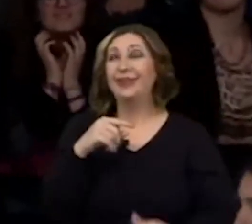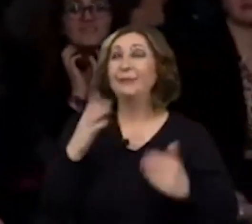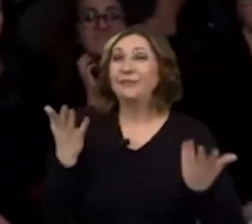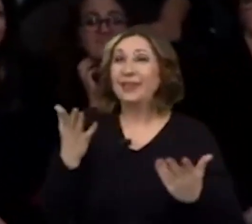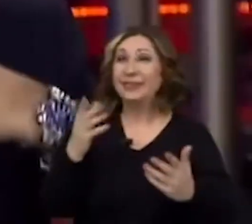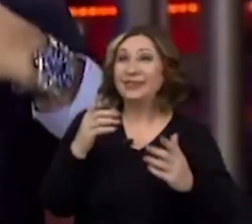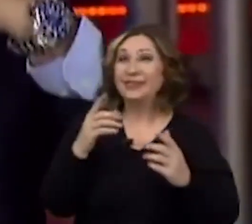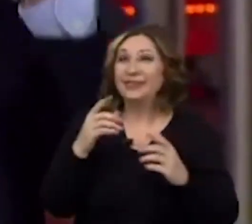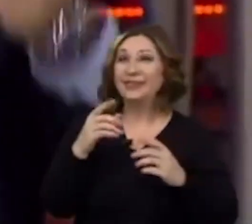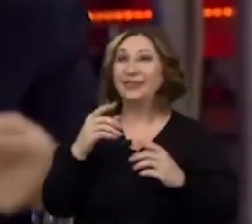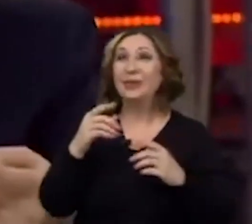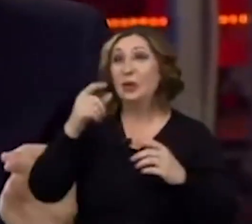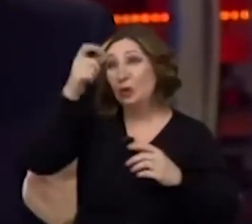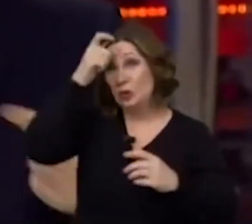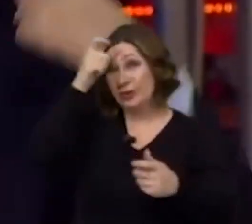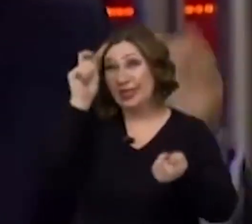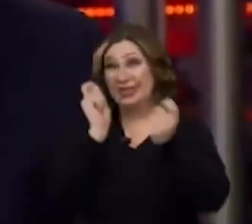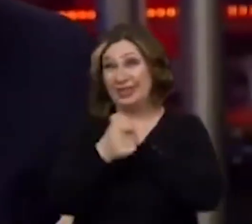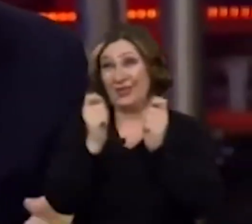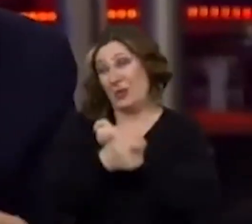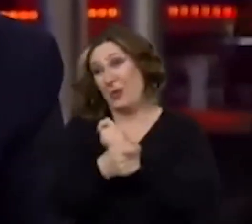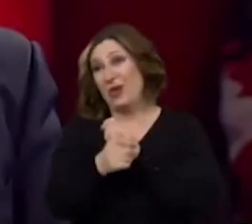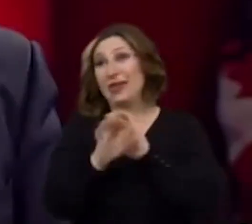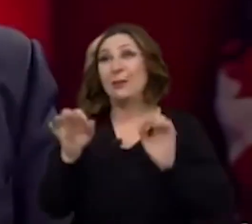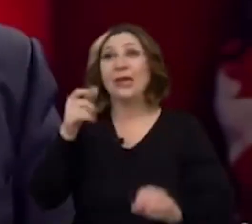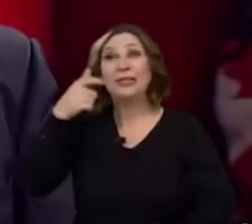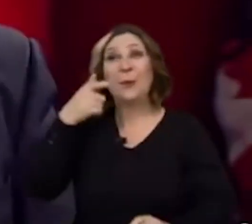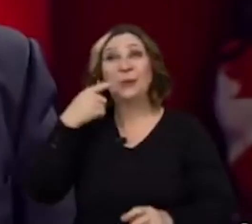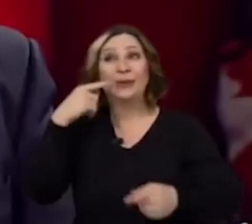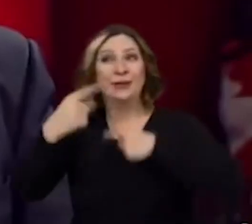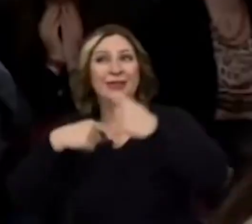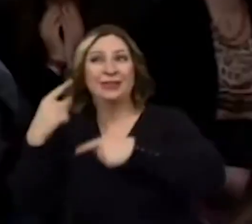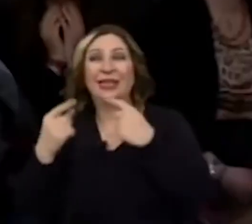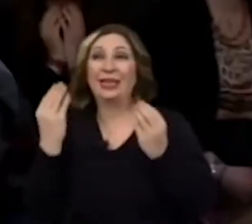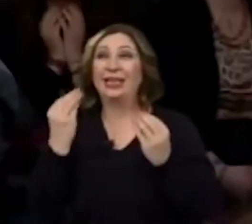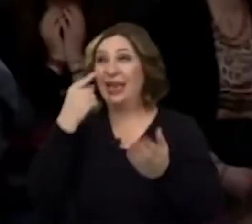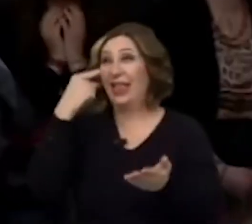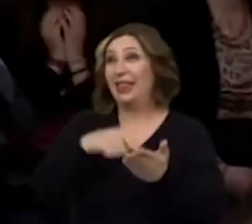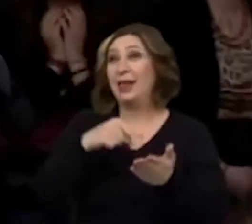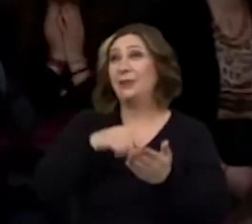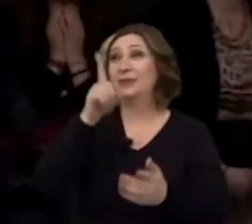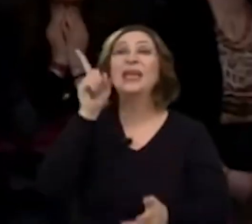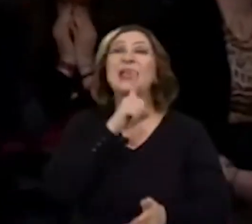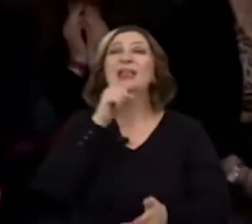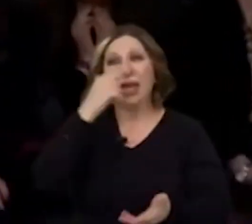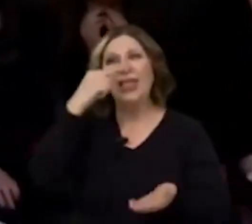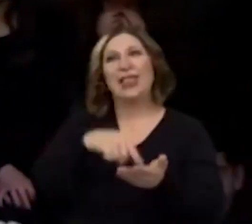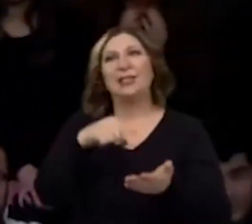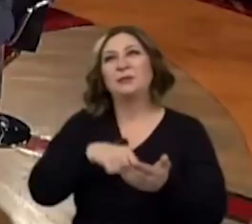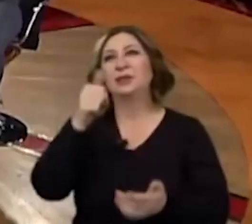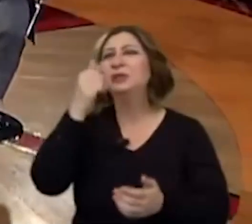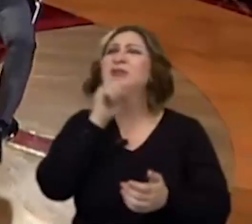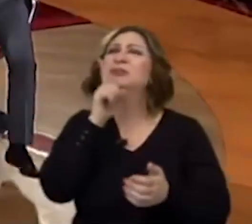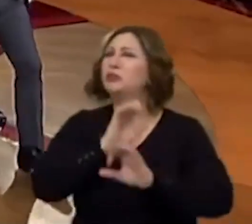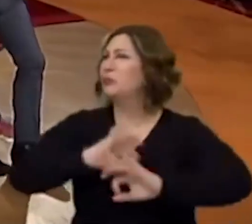can I do sometimes? Direkt Türkçeden çevir. Evet. Simultane. İyisin. İnandırabilirsin yani. Bir İngiliz'i inandırabilirsin. Çok iyi